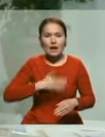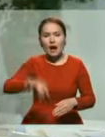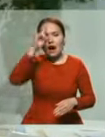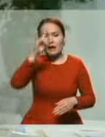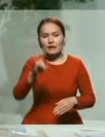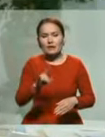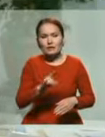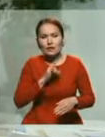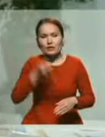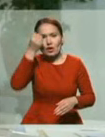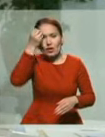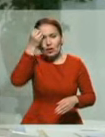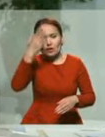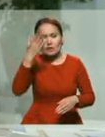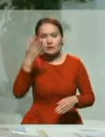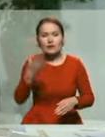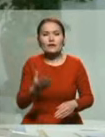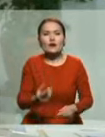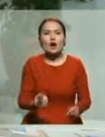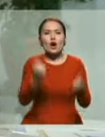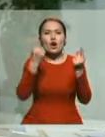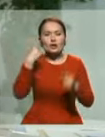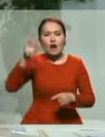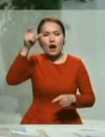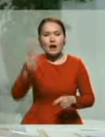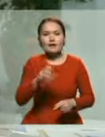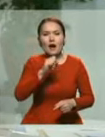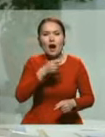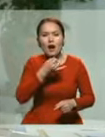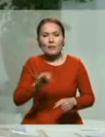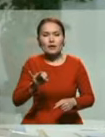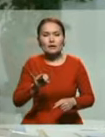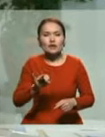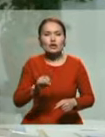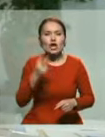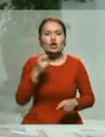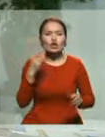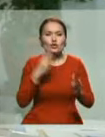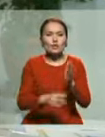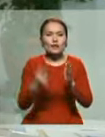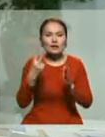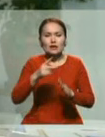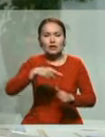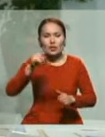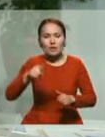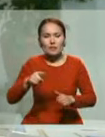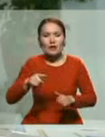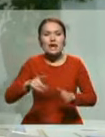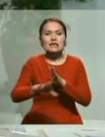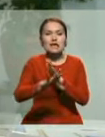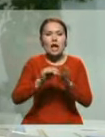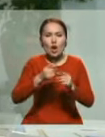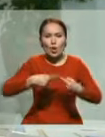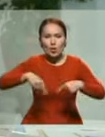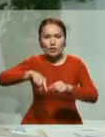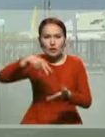Қазақтың данышпан ойшыл ақынның есімен аталатын ауданның орталығындағы 295-ші сайлау учаскесінде тұрмыз. Мұнда халықтың негізгі бөлігі